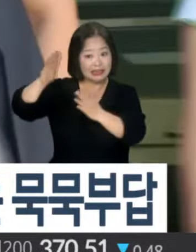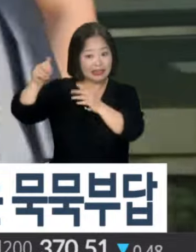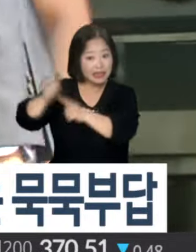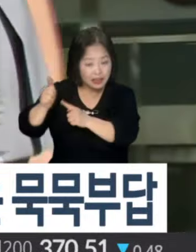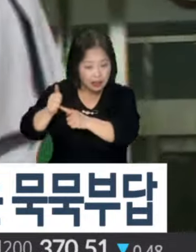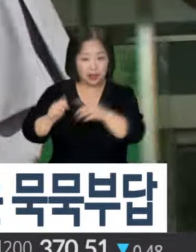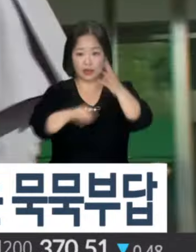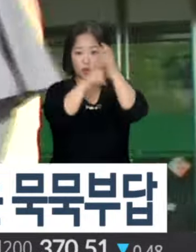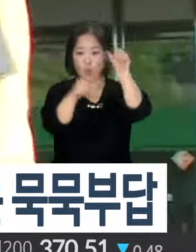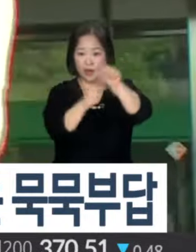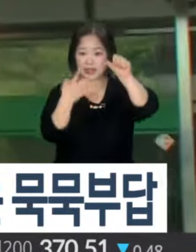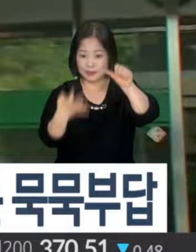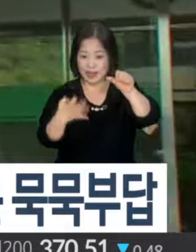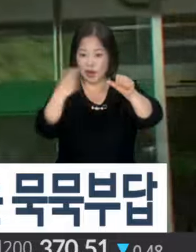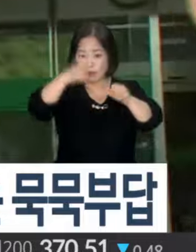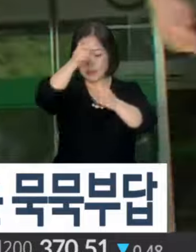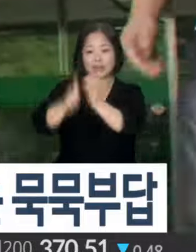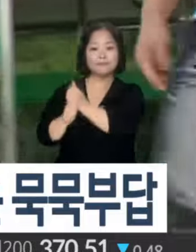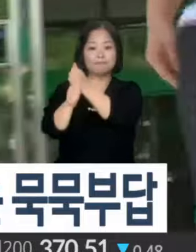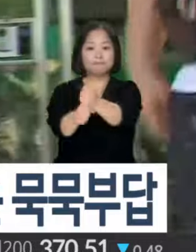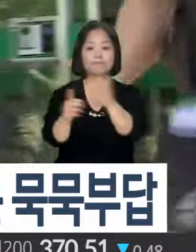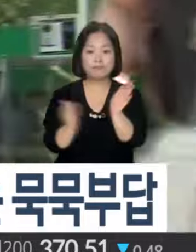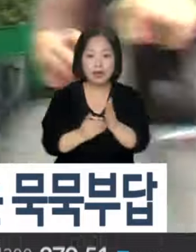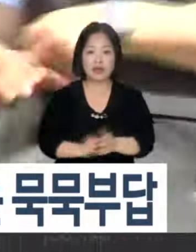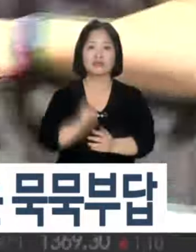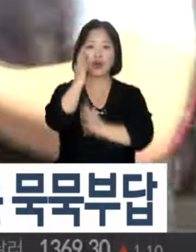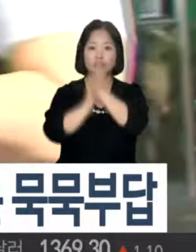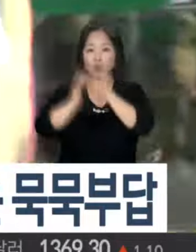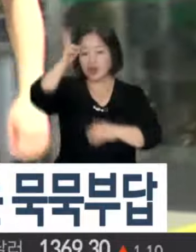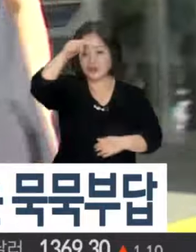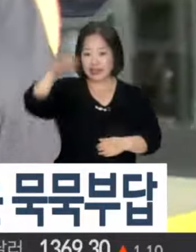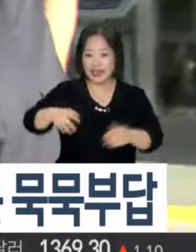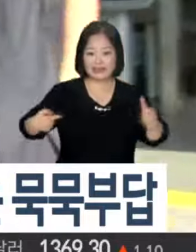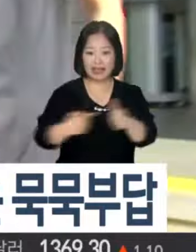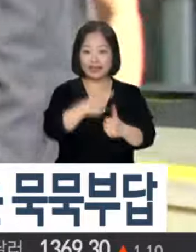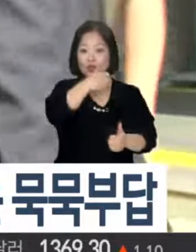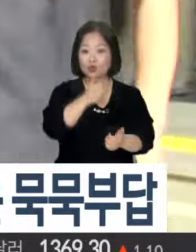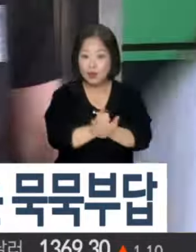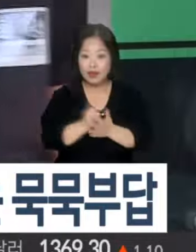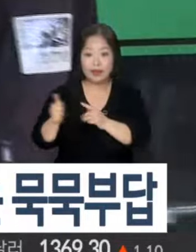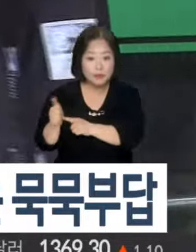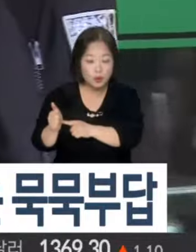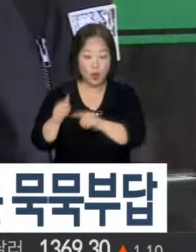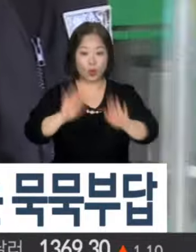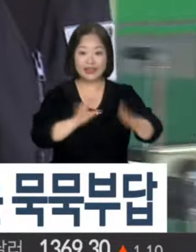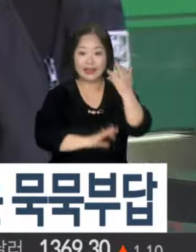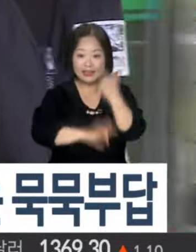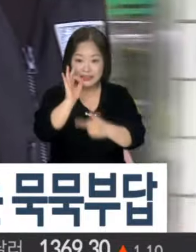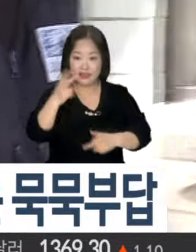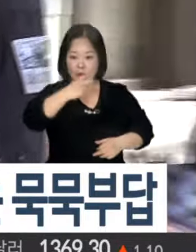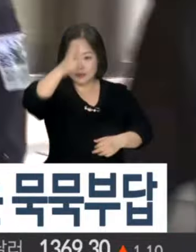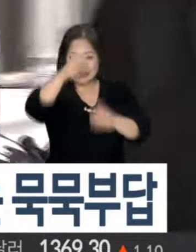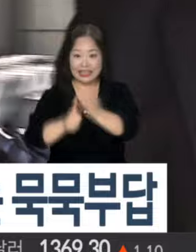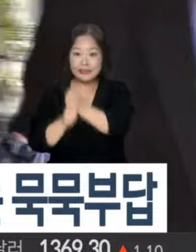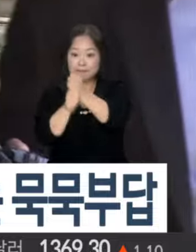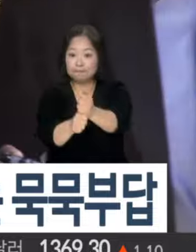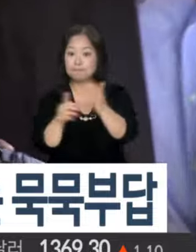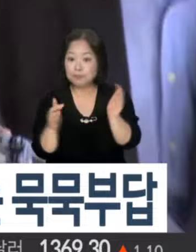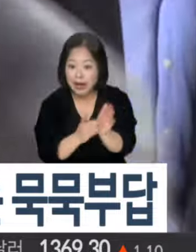14일 검찰에 넘겨졌습니다 서울 서초 경찰서는 살인 혐의로 구속된를 오늘 전 검찰에